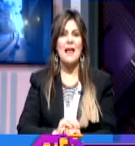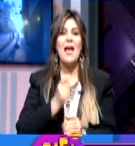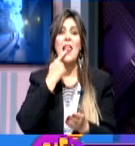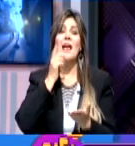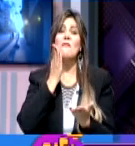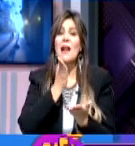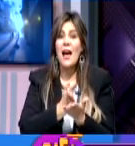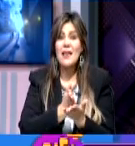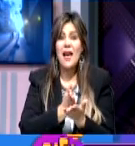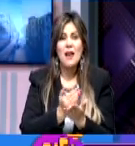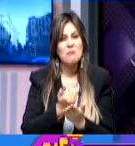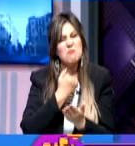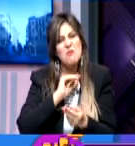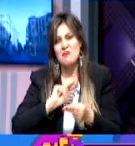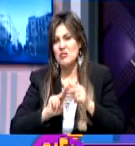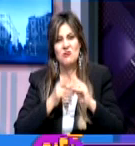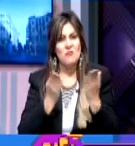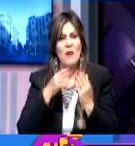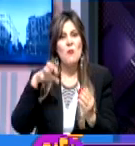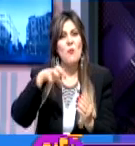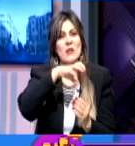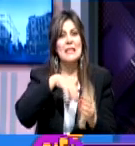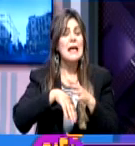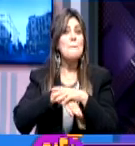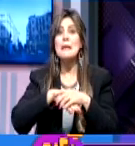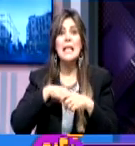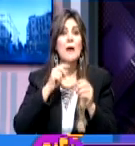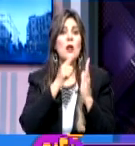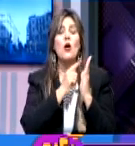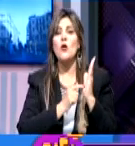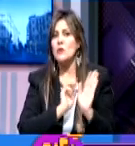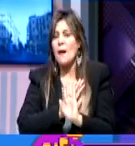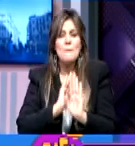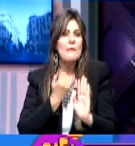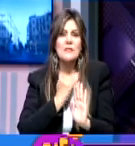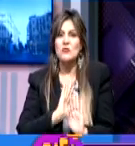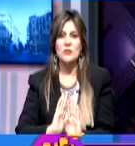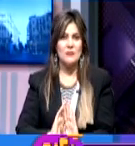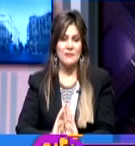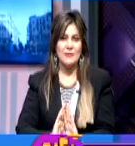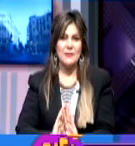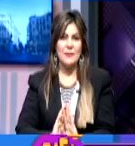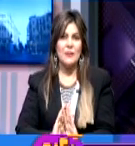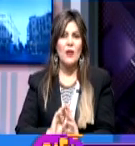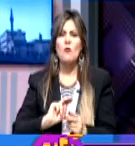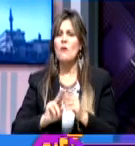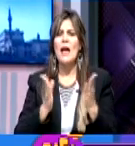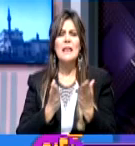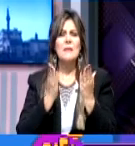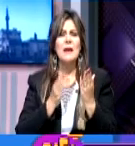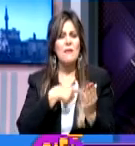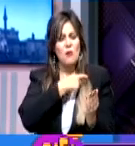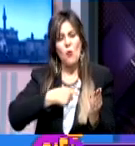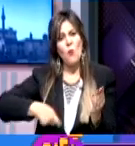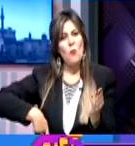يطبق هذا النص بصرامة ولا بوضوح في سواء في دواوين الحكومة أو